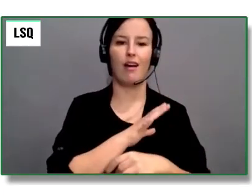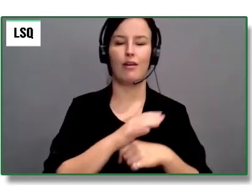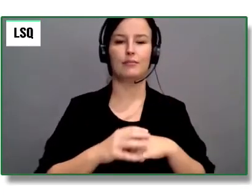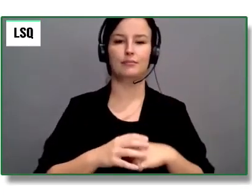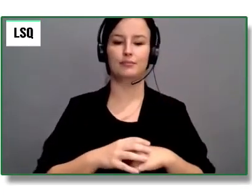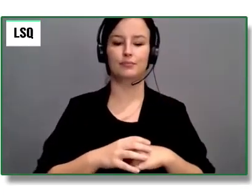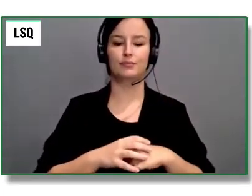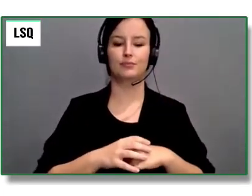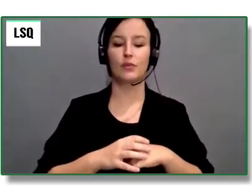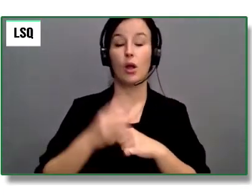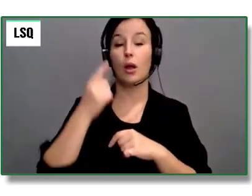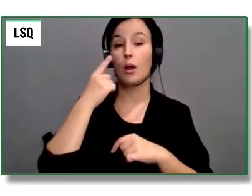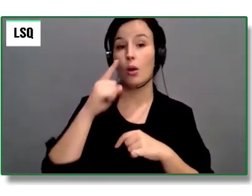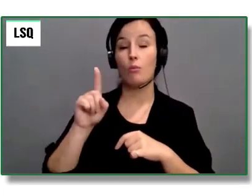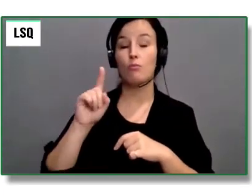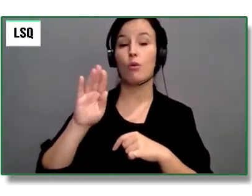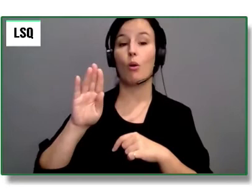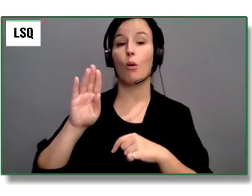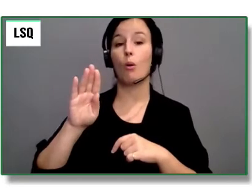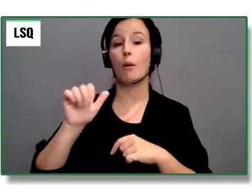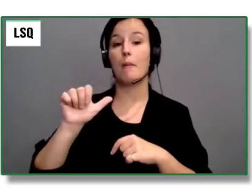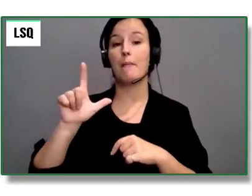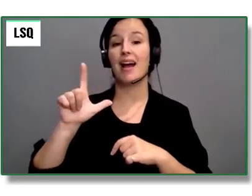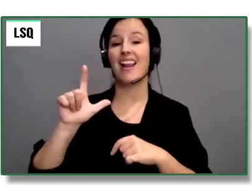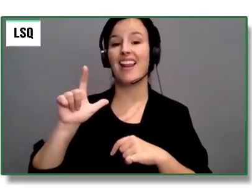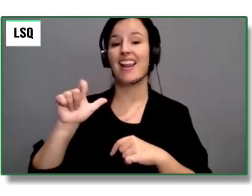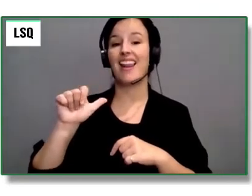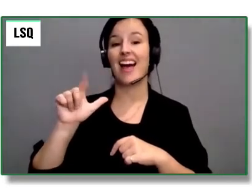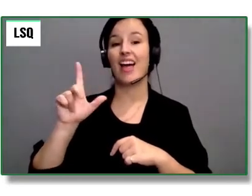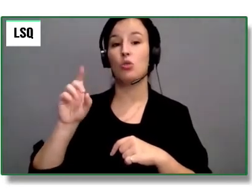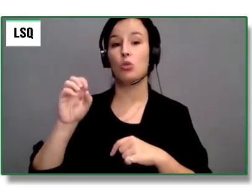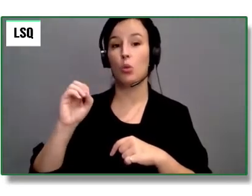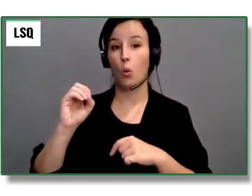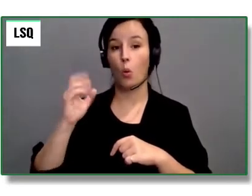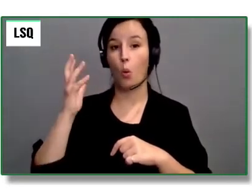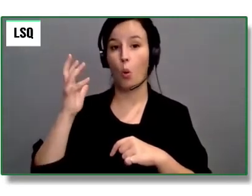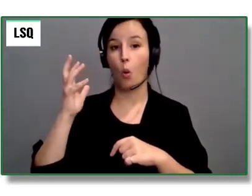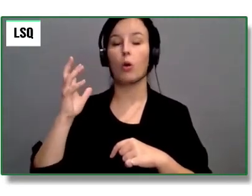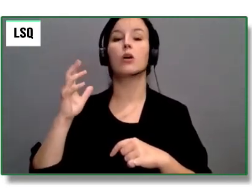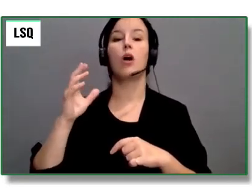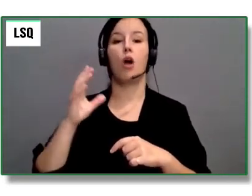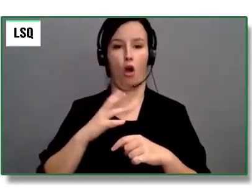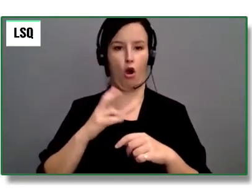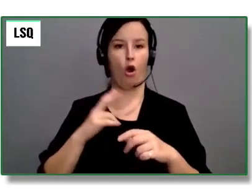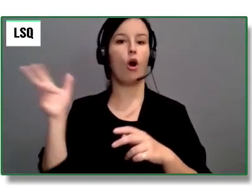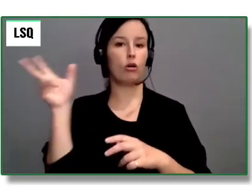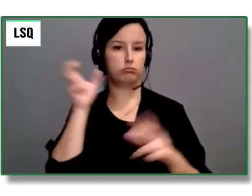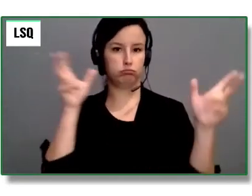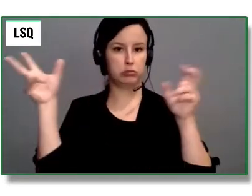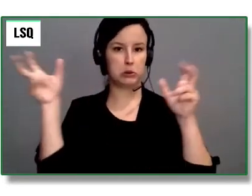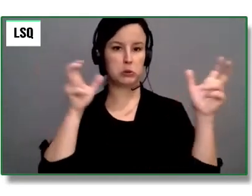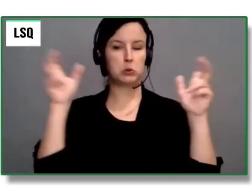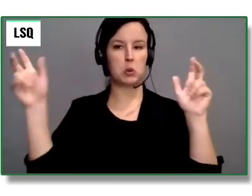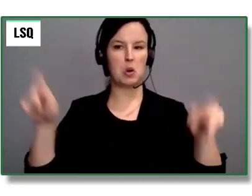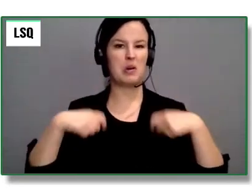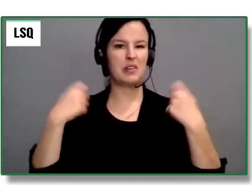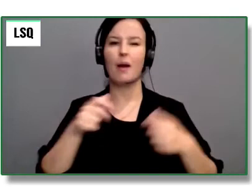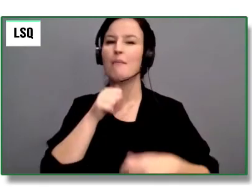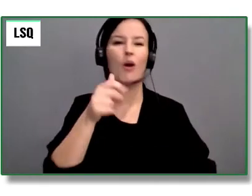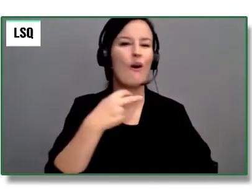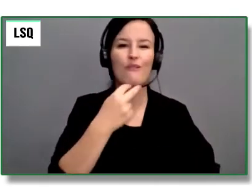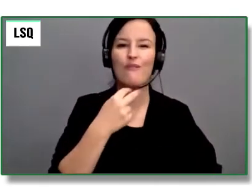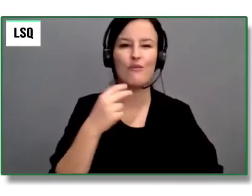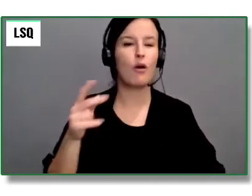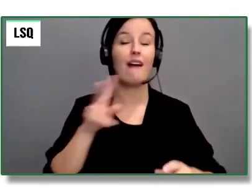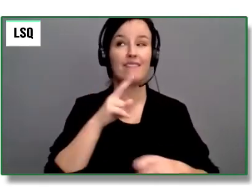Et pour les balados, il y a beaucoup de balados qui présentent des sons enregistrés dans la nature, pas de voix, des sons de la nature. Il y